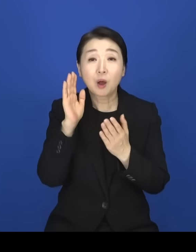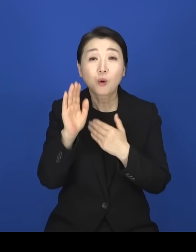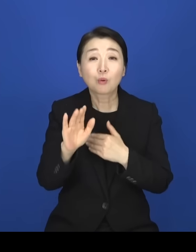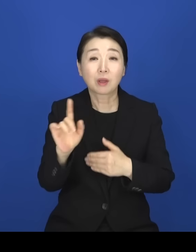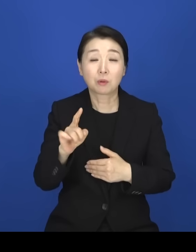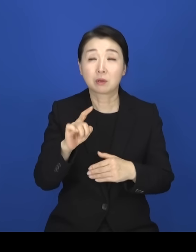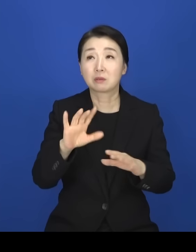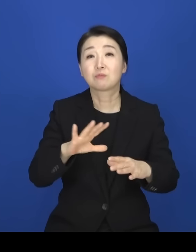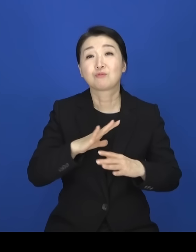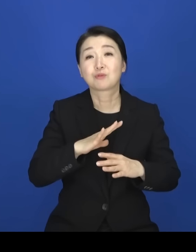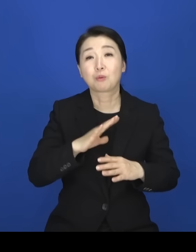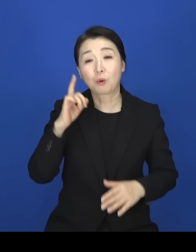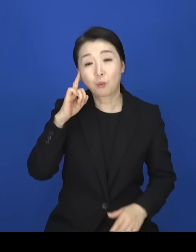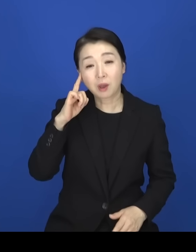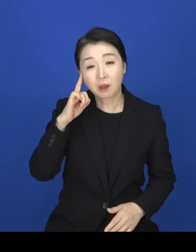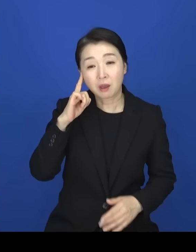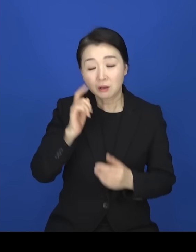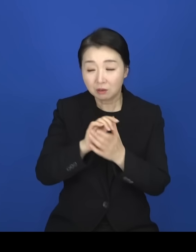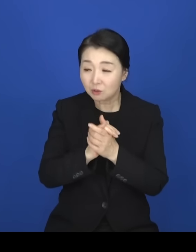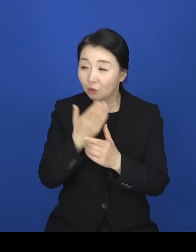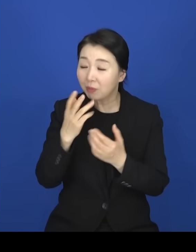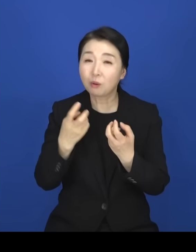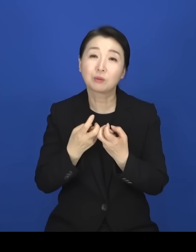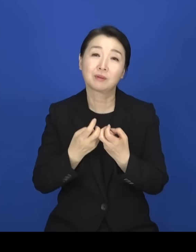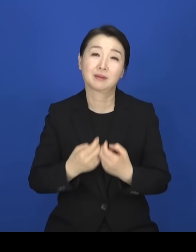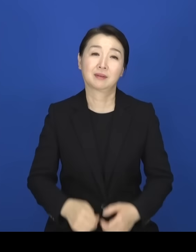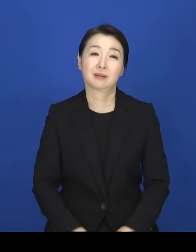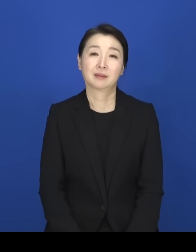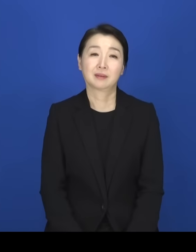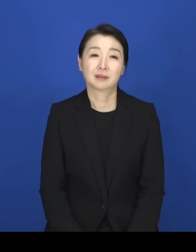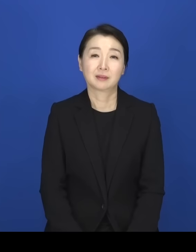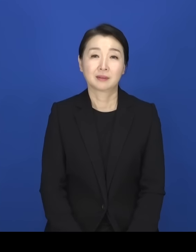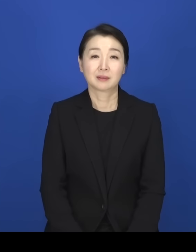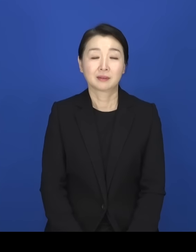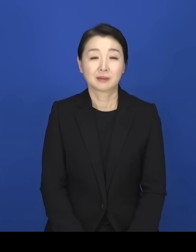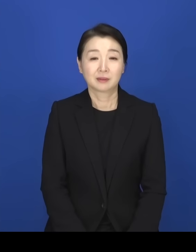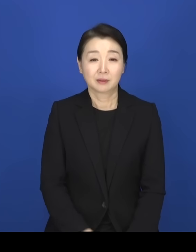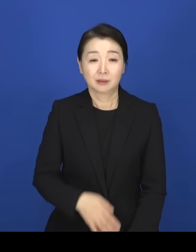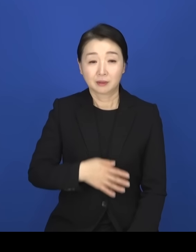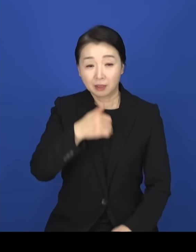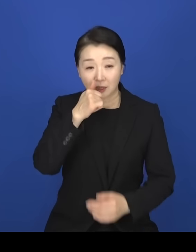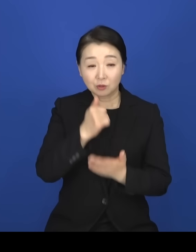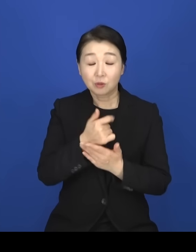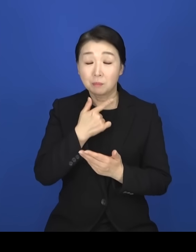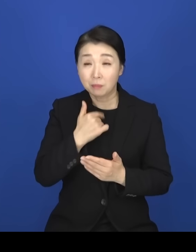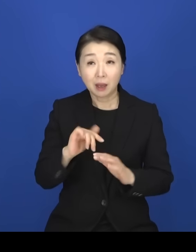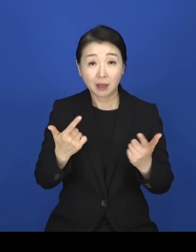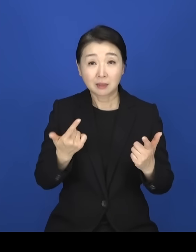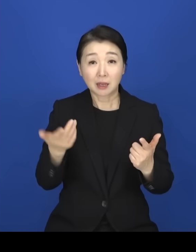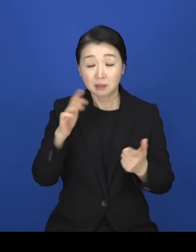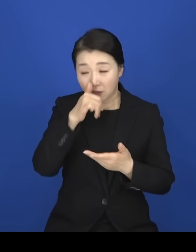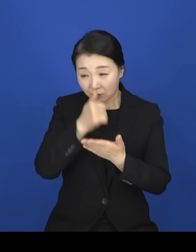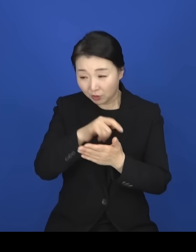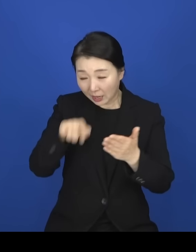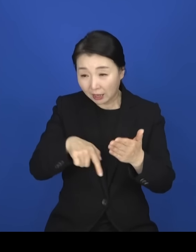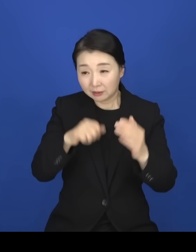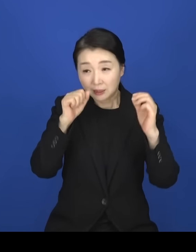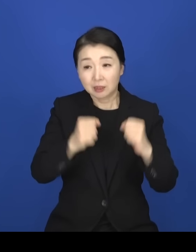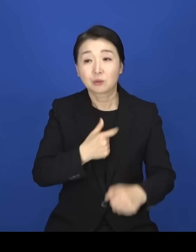너무 무서운 거예요. 어떻게 그런 기도를 해요? 왜냐면은 내가 죄를 짓는 건 아는데 계속 죄 가운데